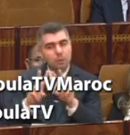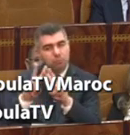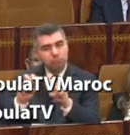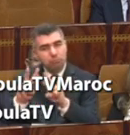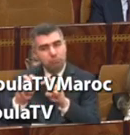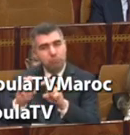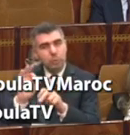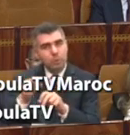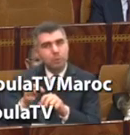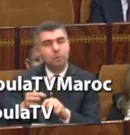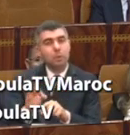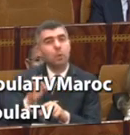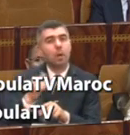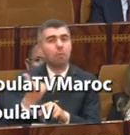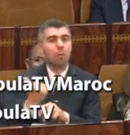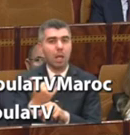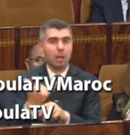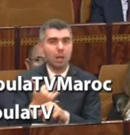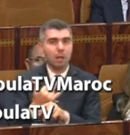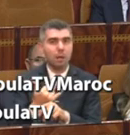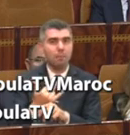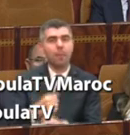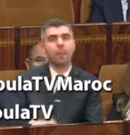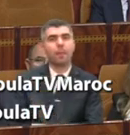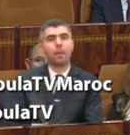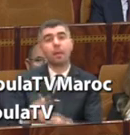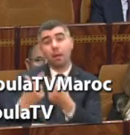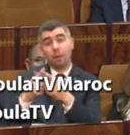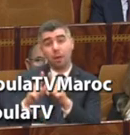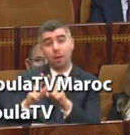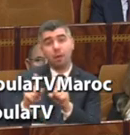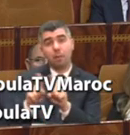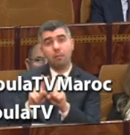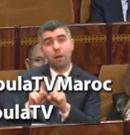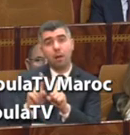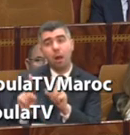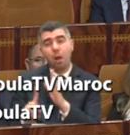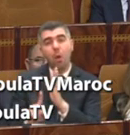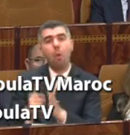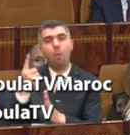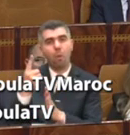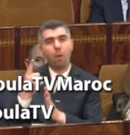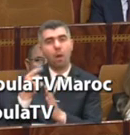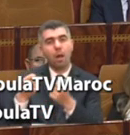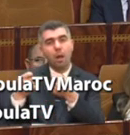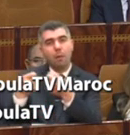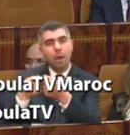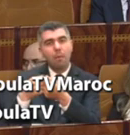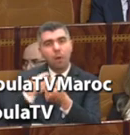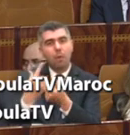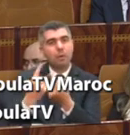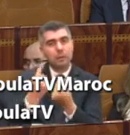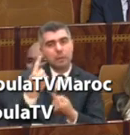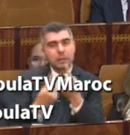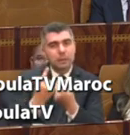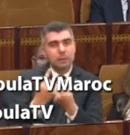ولكن توصيات هيئة الإنصاف والمصالحة شكلت لحظة تاريخية كبيرة في التعاطي مع الحكامة